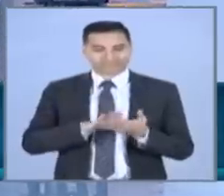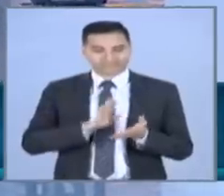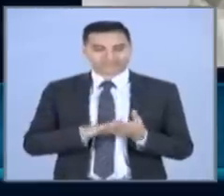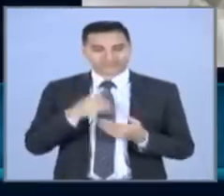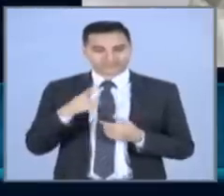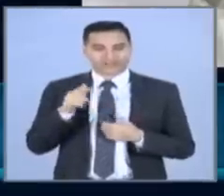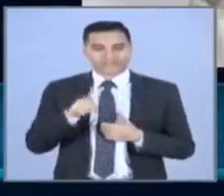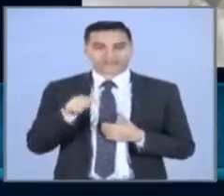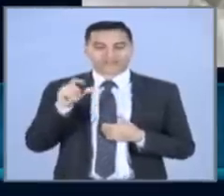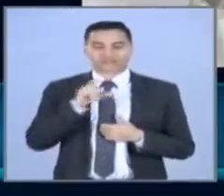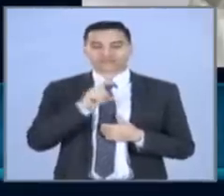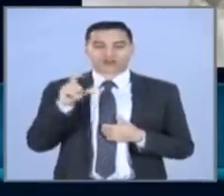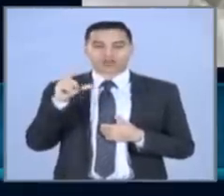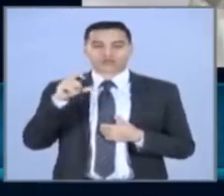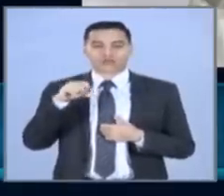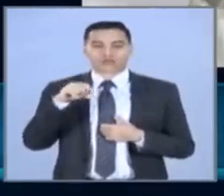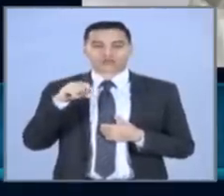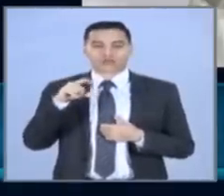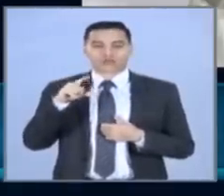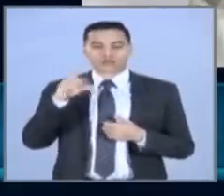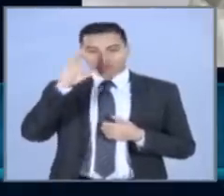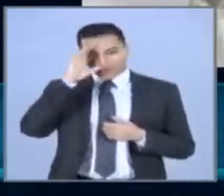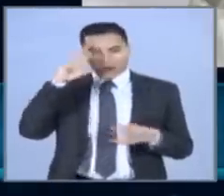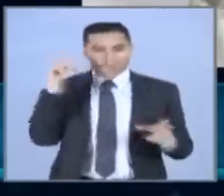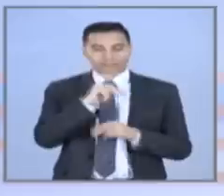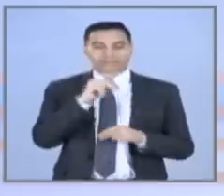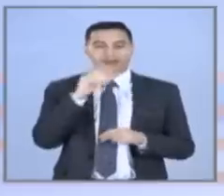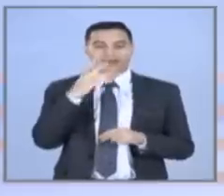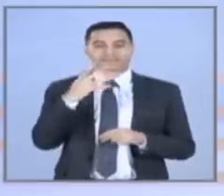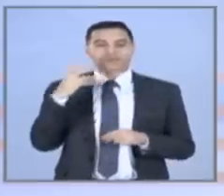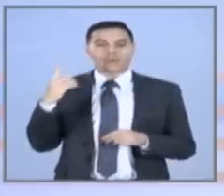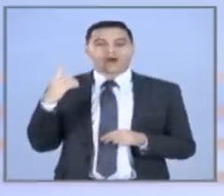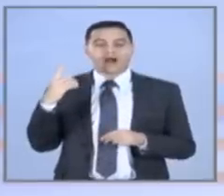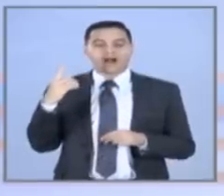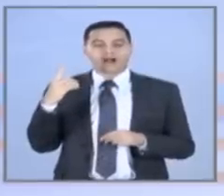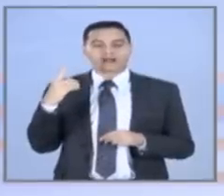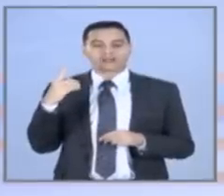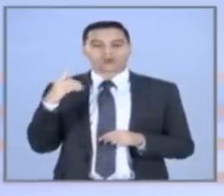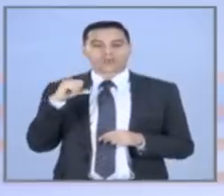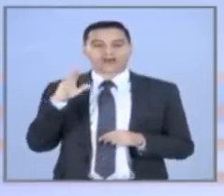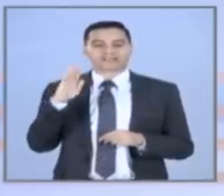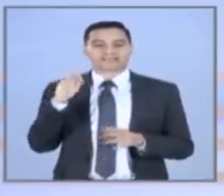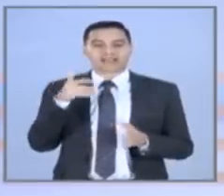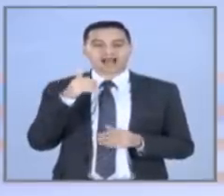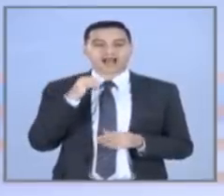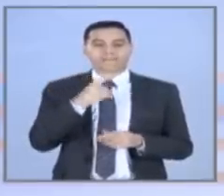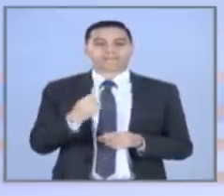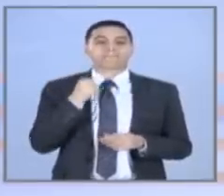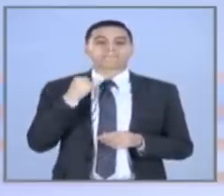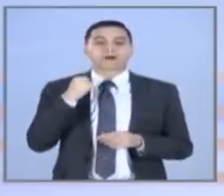في نوفمبر الزمالك كسب 5-1 ويست هام، وقتها كان